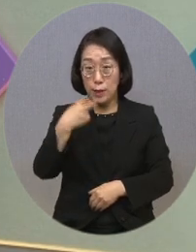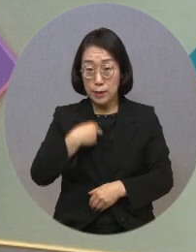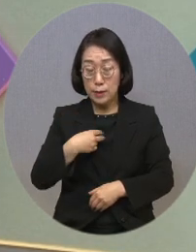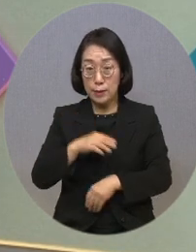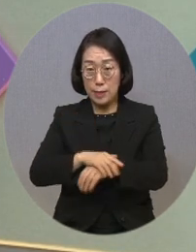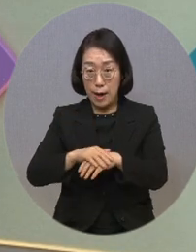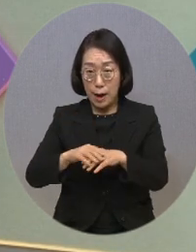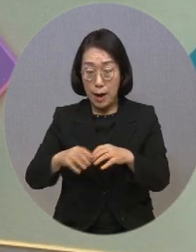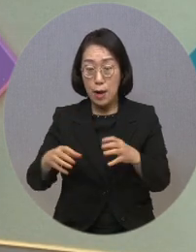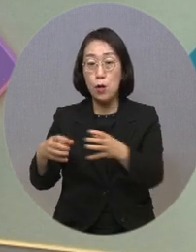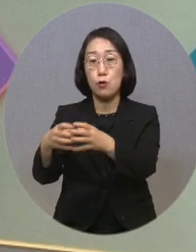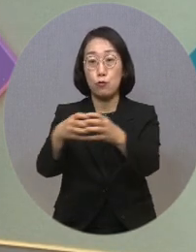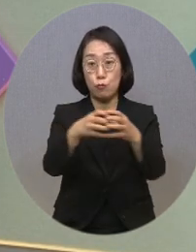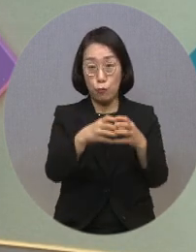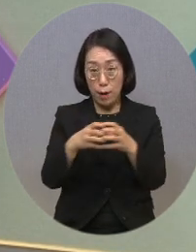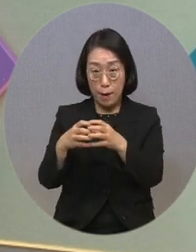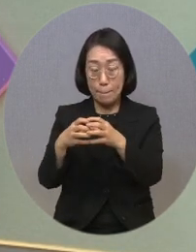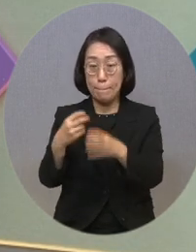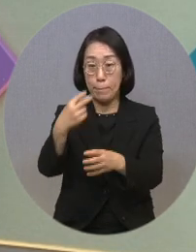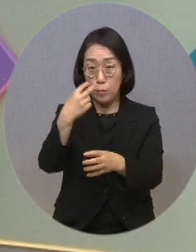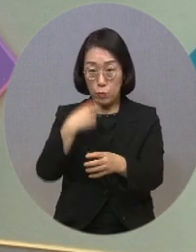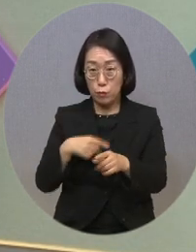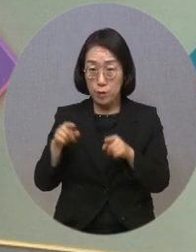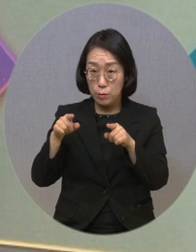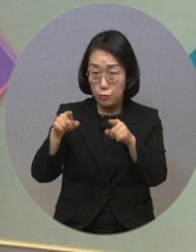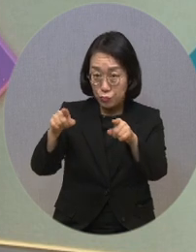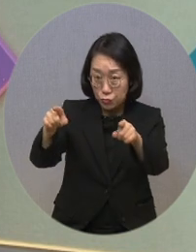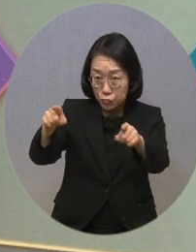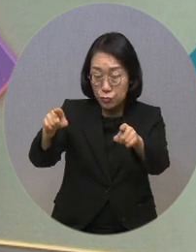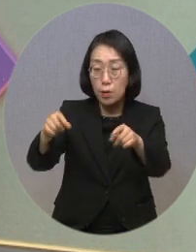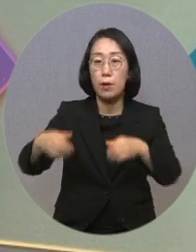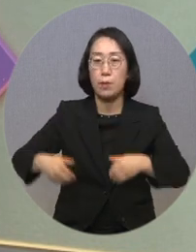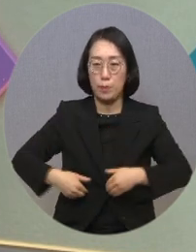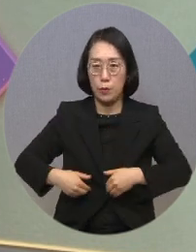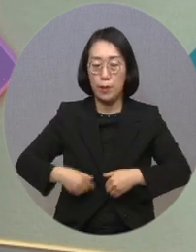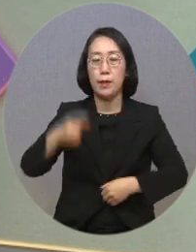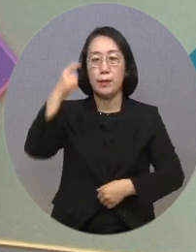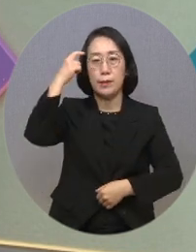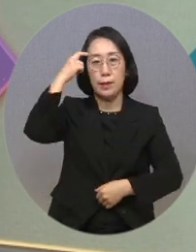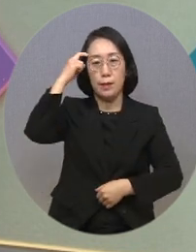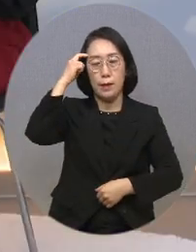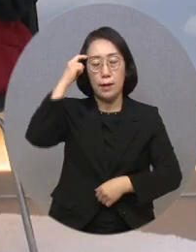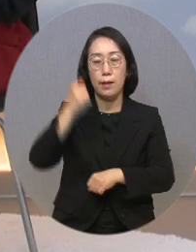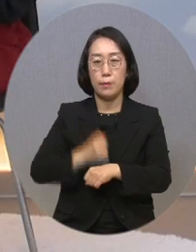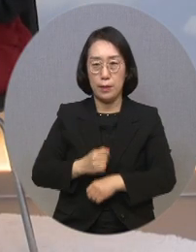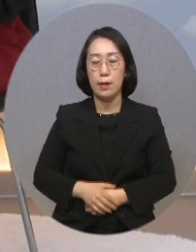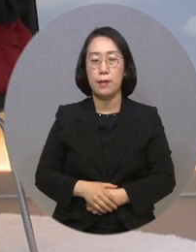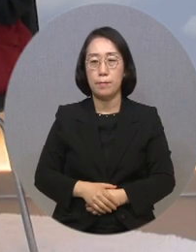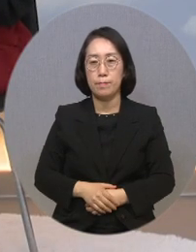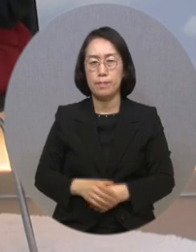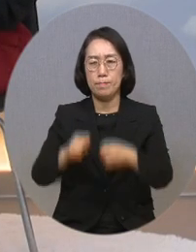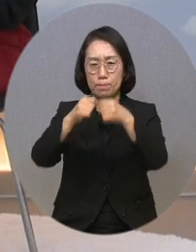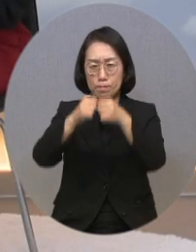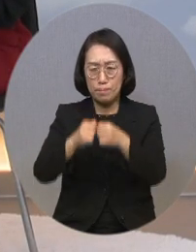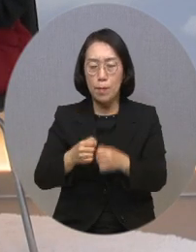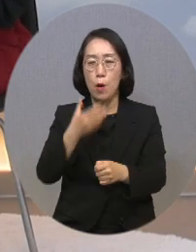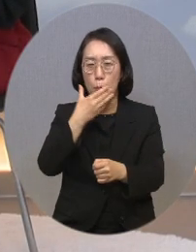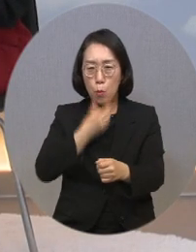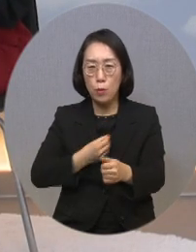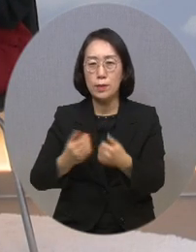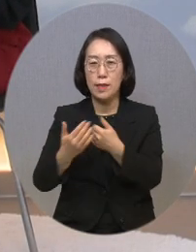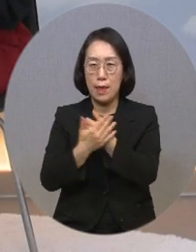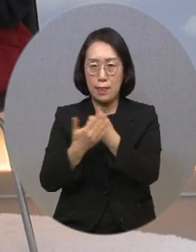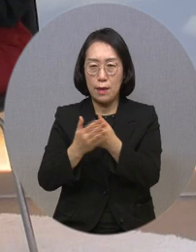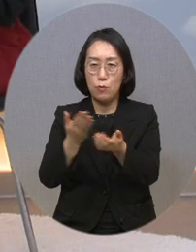촘촘한 복지 체계가 이렇게 이루어져야 되겠다 네. 그런 생각입니다. 네. 네. 촘촘한 복지 혜택이 돌아갔으면 좋겠다는 그런 말씀